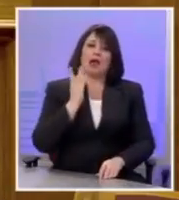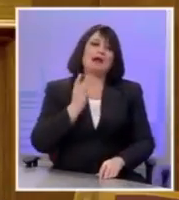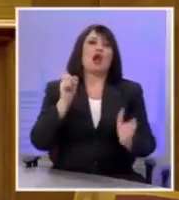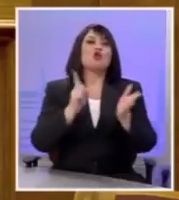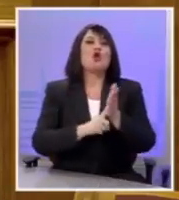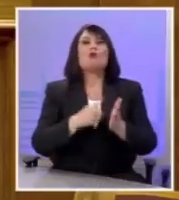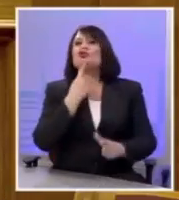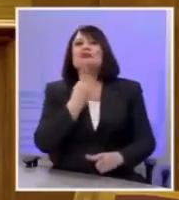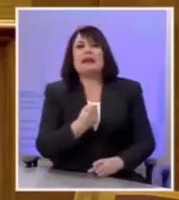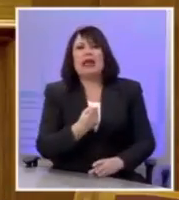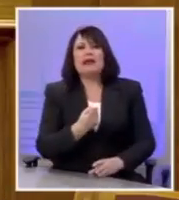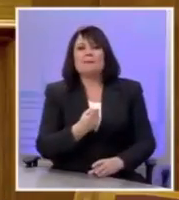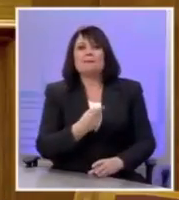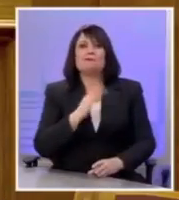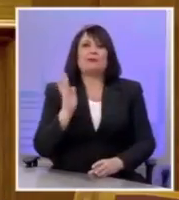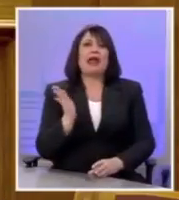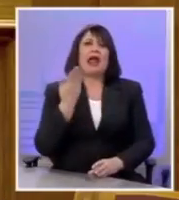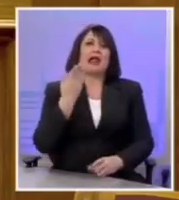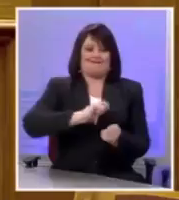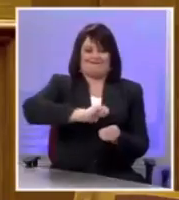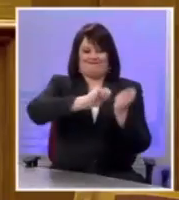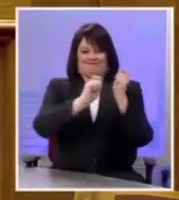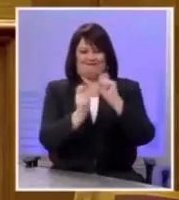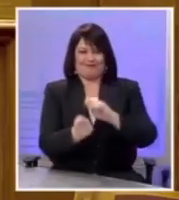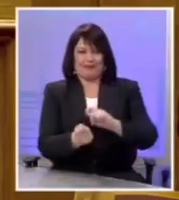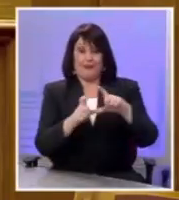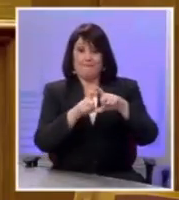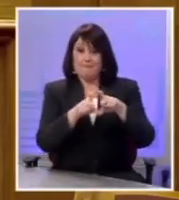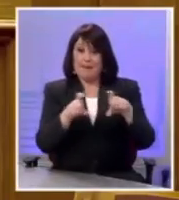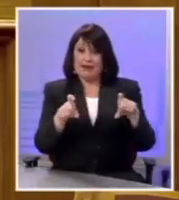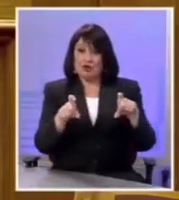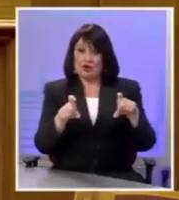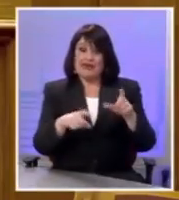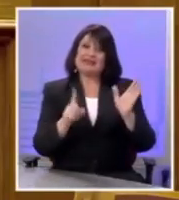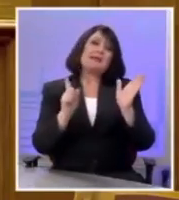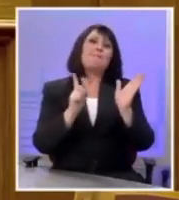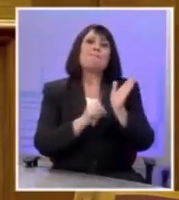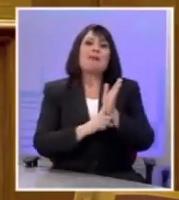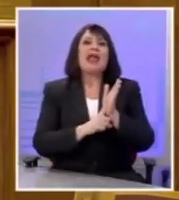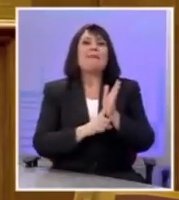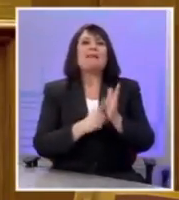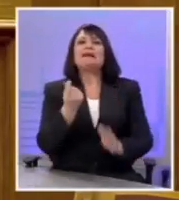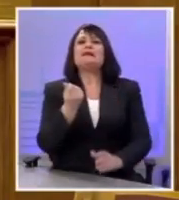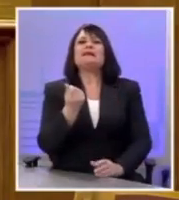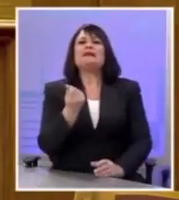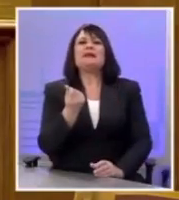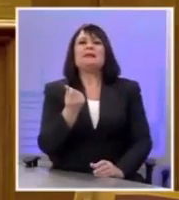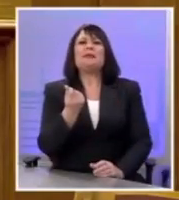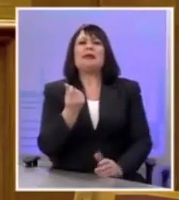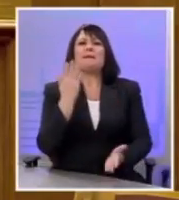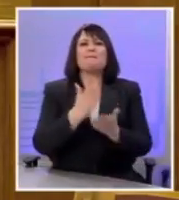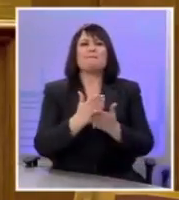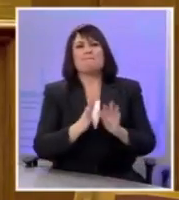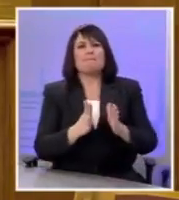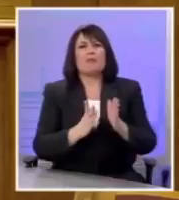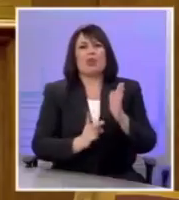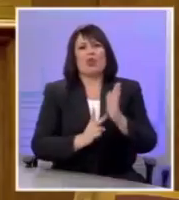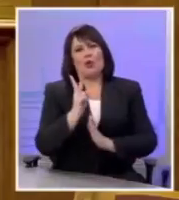νόμος, που λέει ο νόμος ότι αν τις μετατρέψεις τις μετοχές πρέπει να τις κάνεις στη τιμή το μέσο όρο των